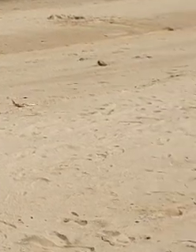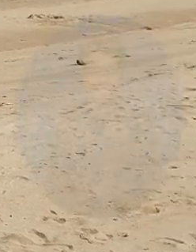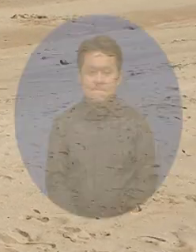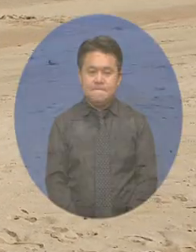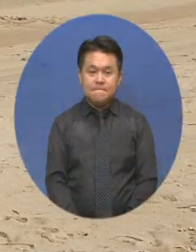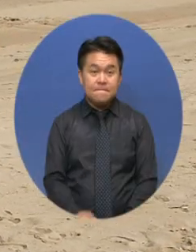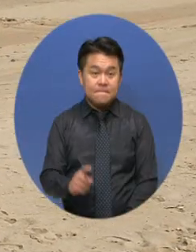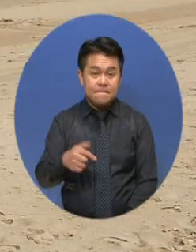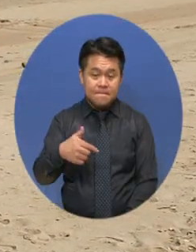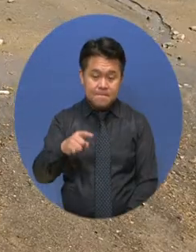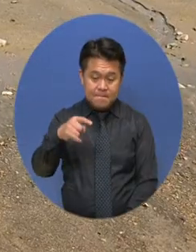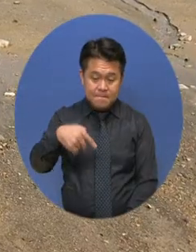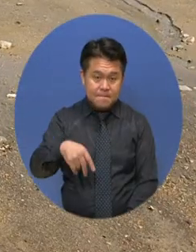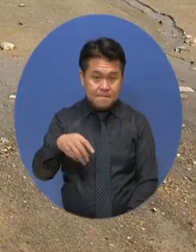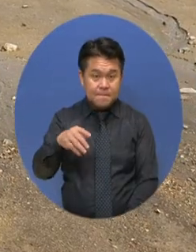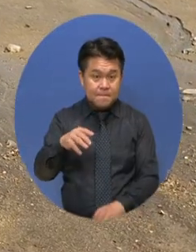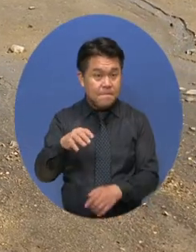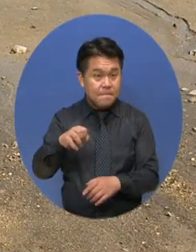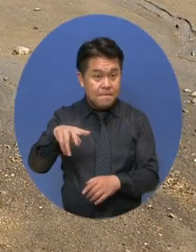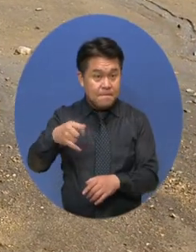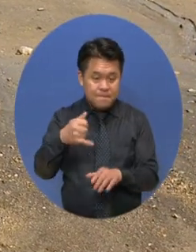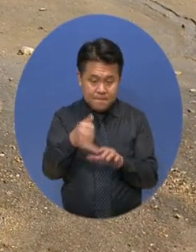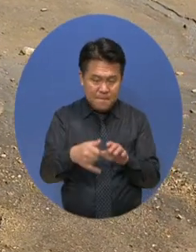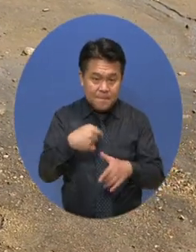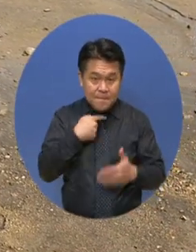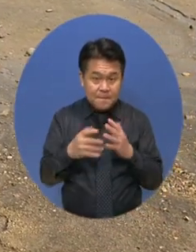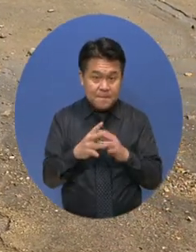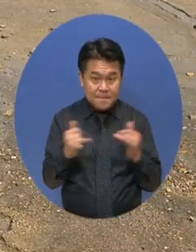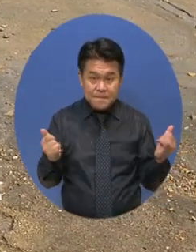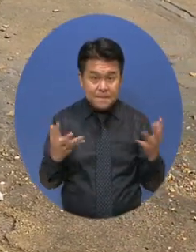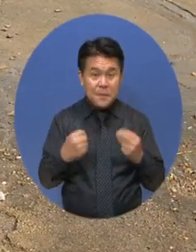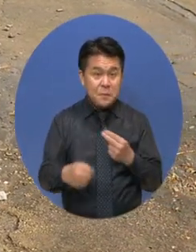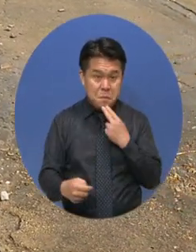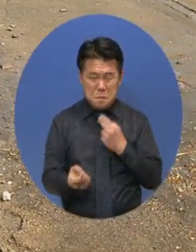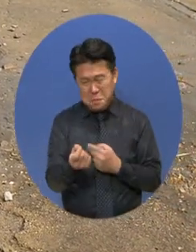갯벌 체험을 하는 관광객들도 많지 않았습니다.